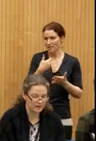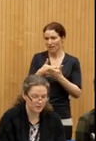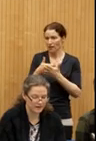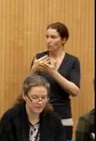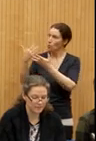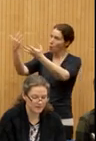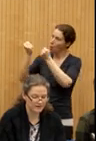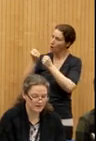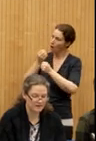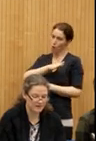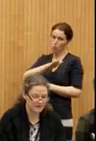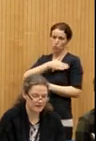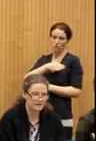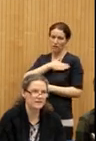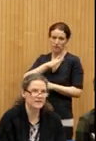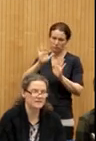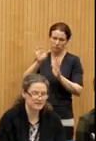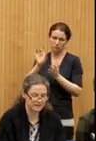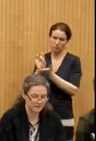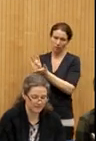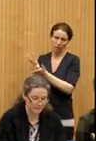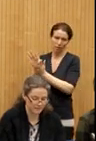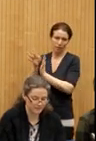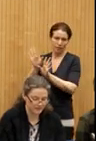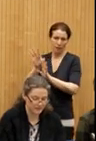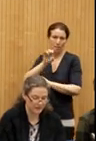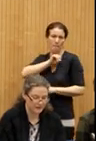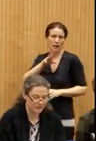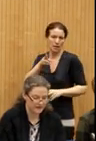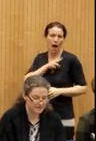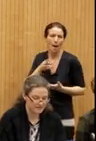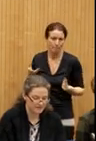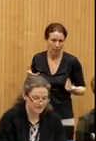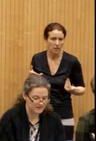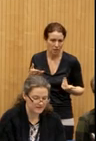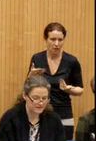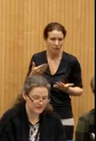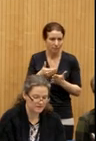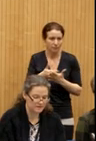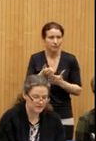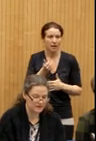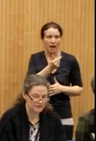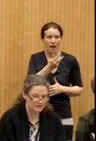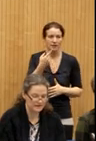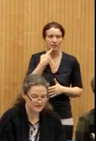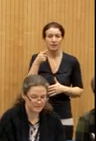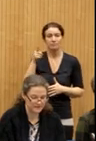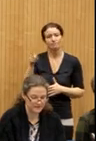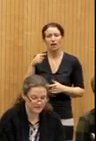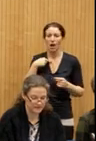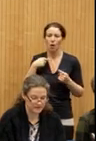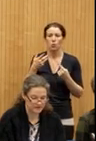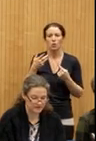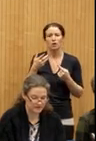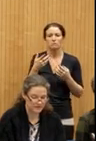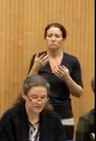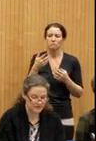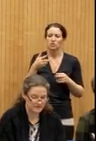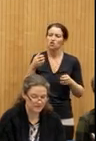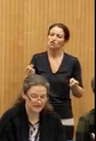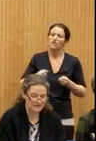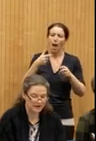formale oder emotionale Nachteile darin sehen. Manche empfinden diesen Ausweis auch als klassifizierend,